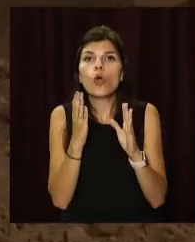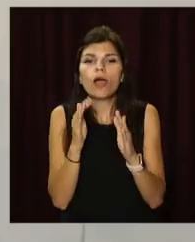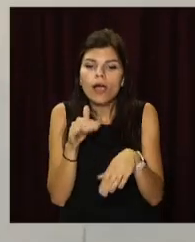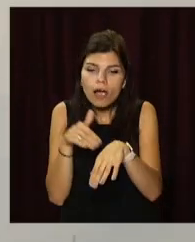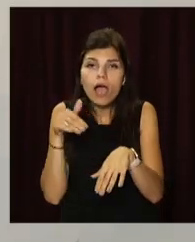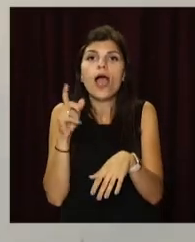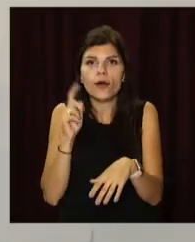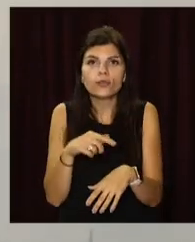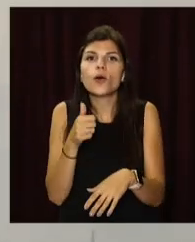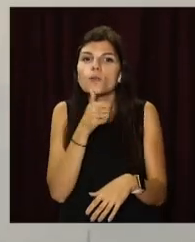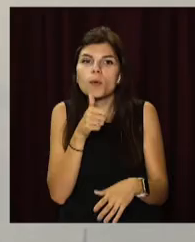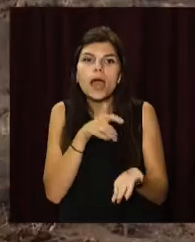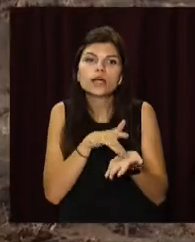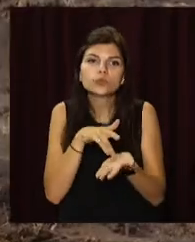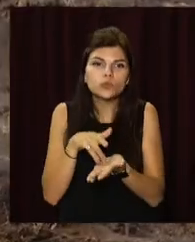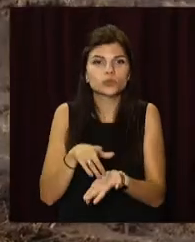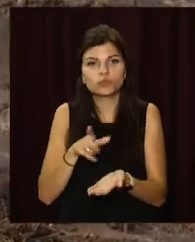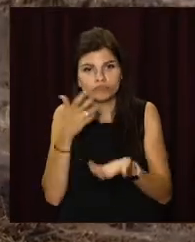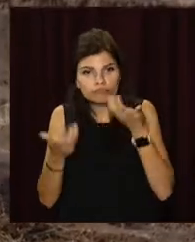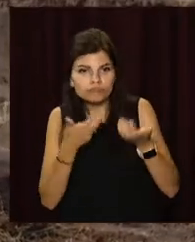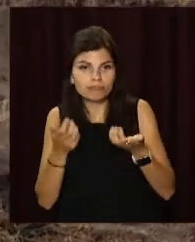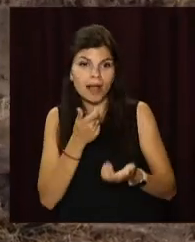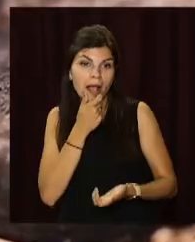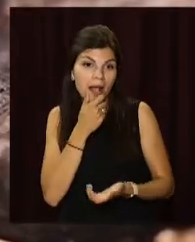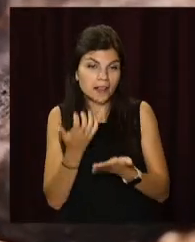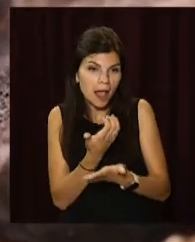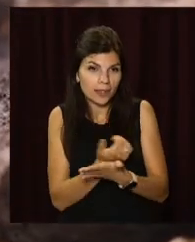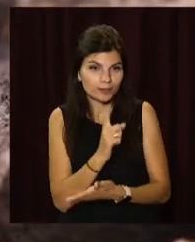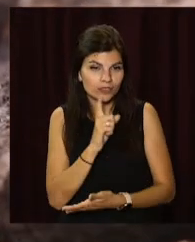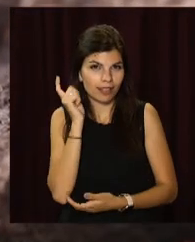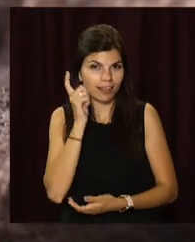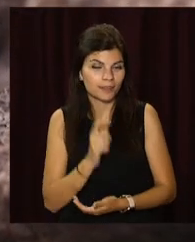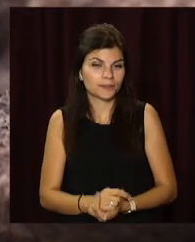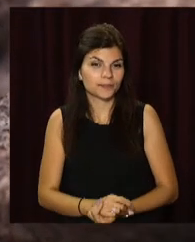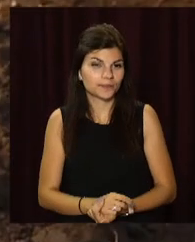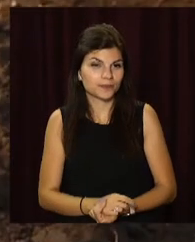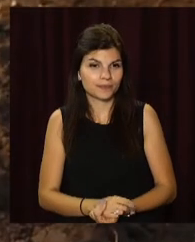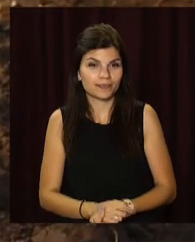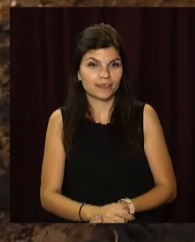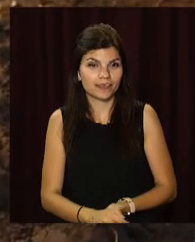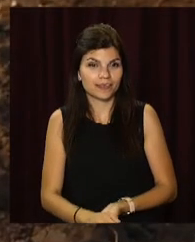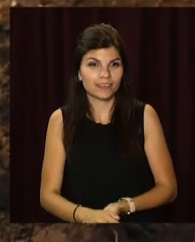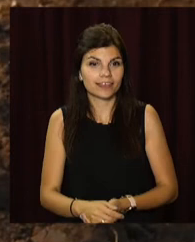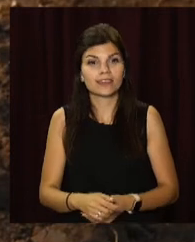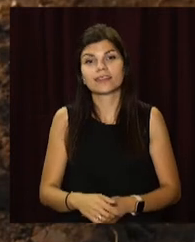а й побували на екскурсіях. У нас було кремнієво радіо 3D,